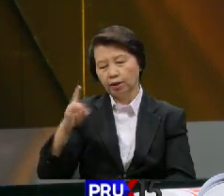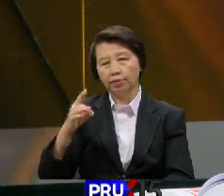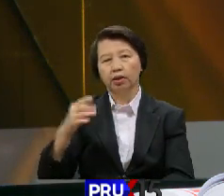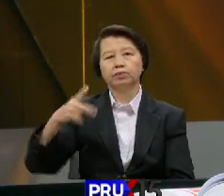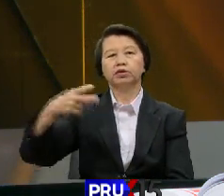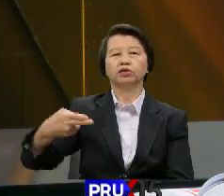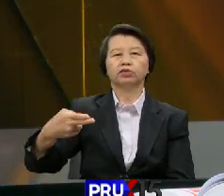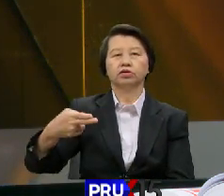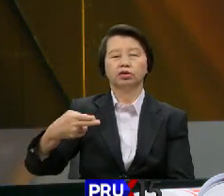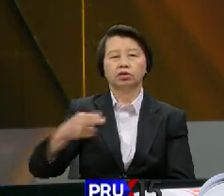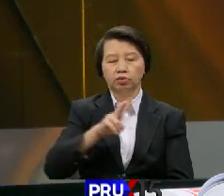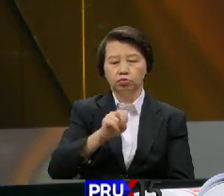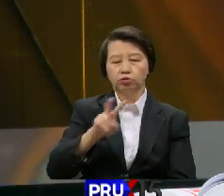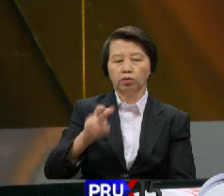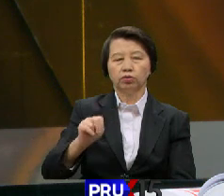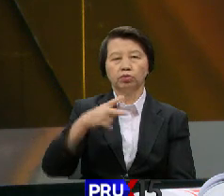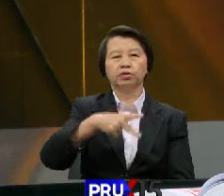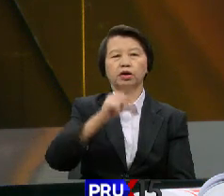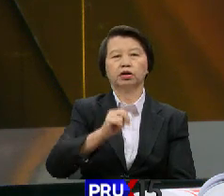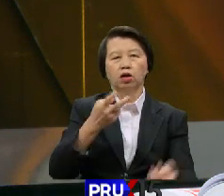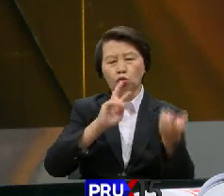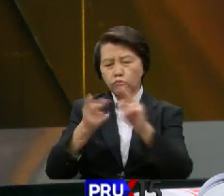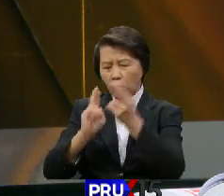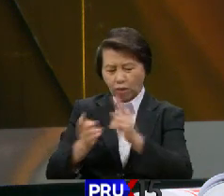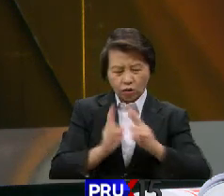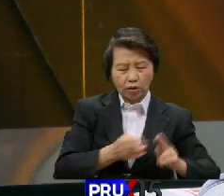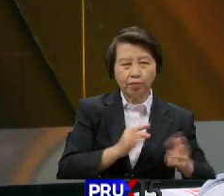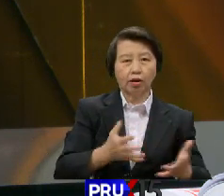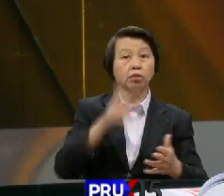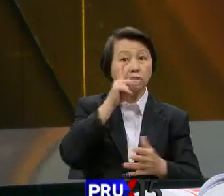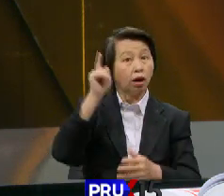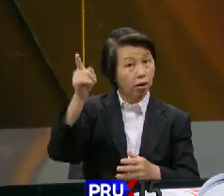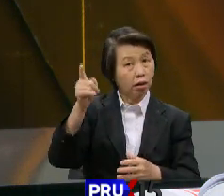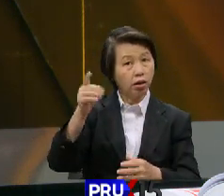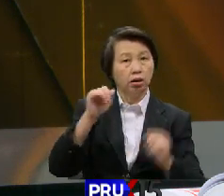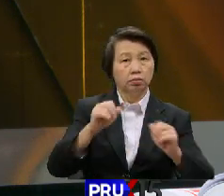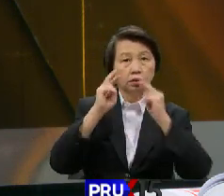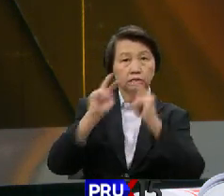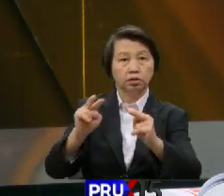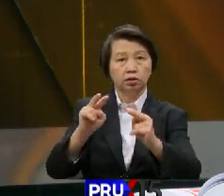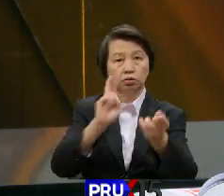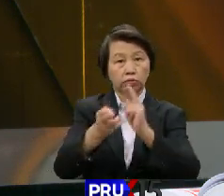paketan harapan 2020 peringatan untuk melihat kepada